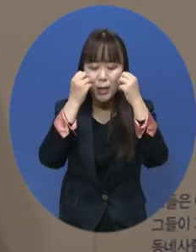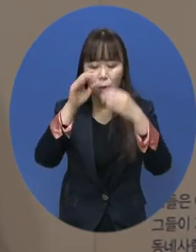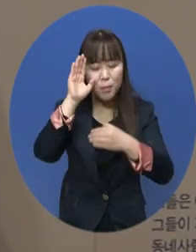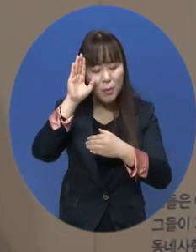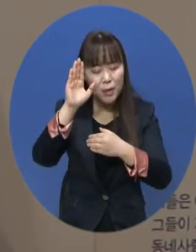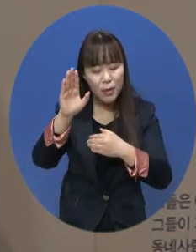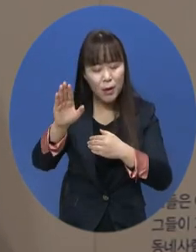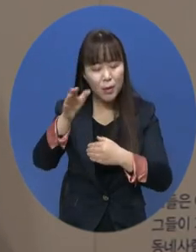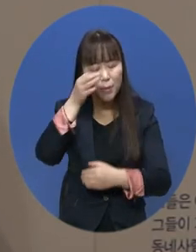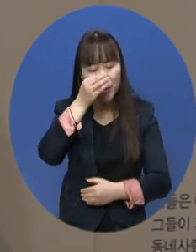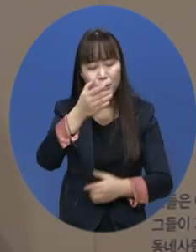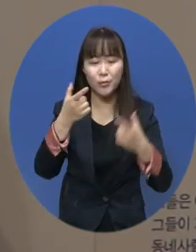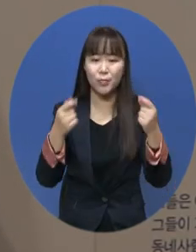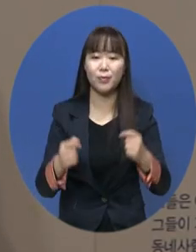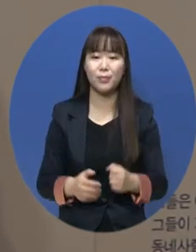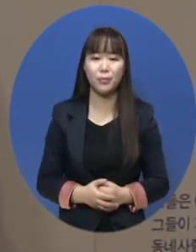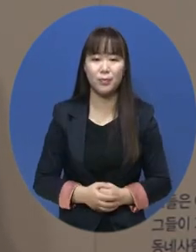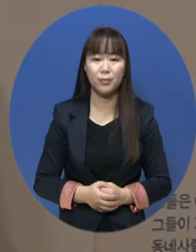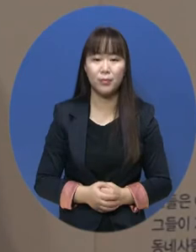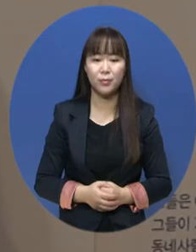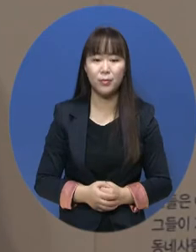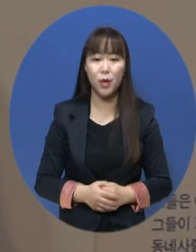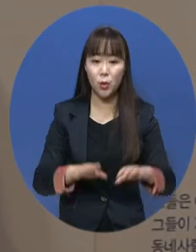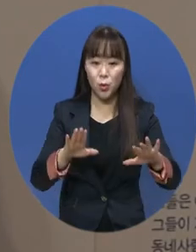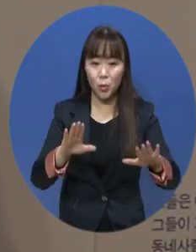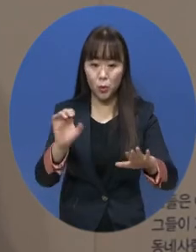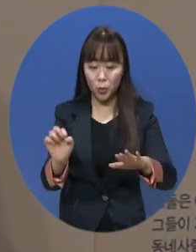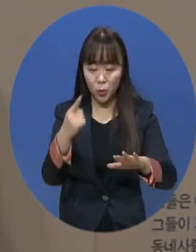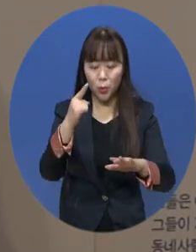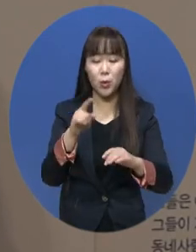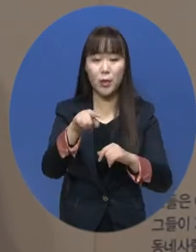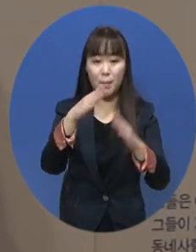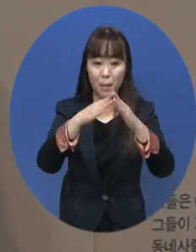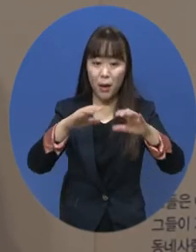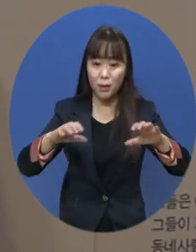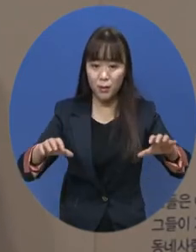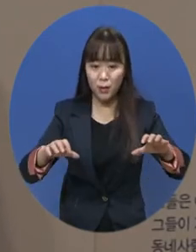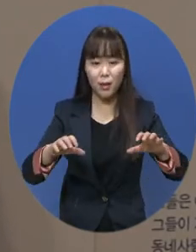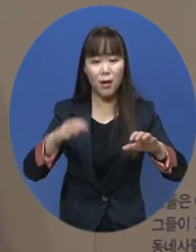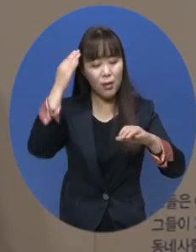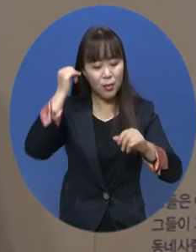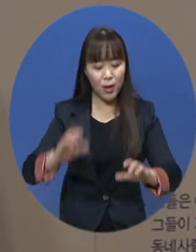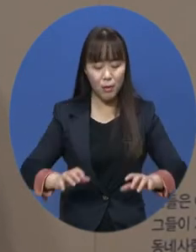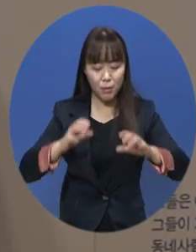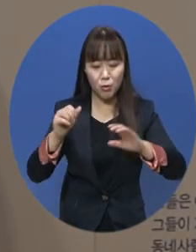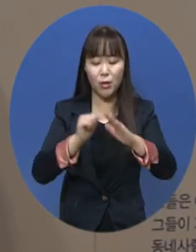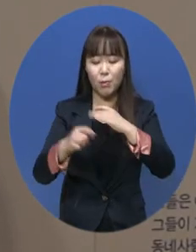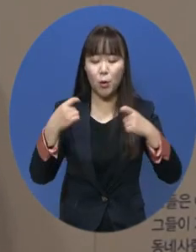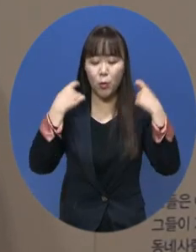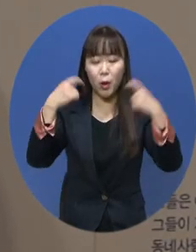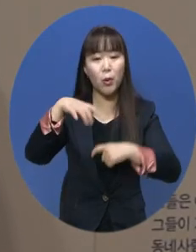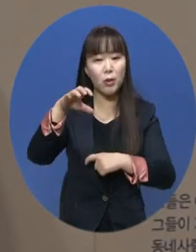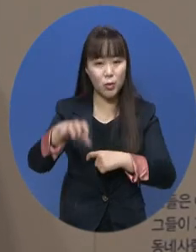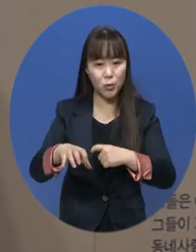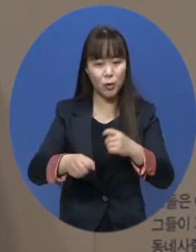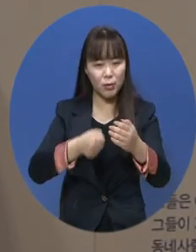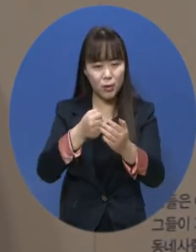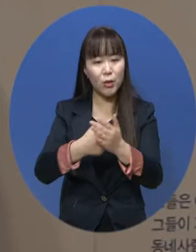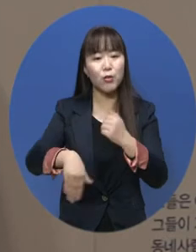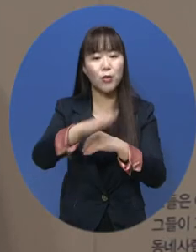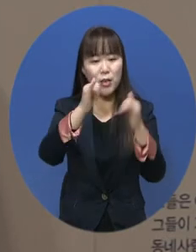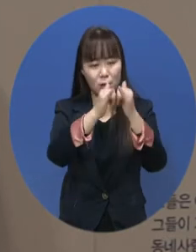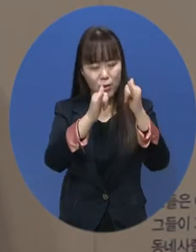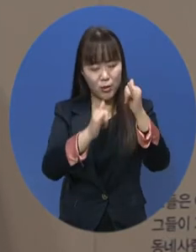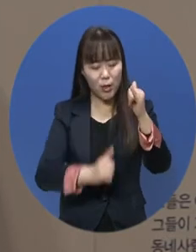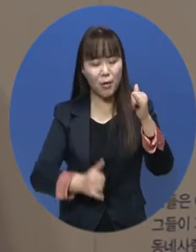미래를 제시하고 있습니다. 이번 선정을 계기로 아리랑 문학마을이 대한민국 대표 관광지로 자리 잡아 우리의